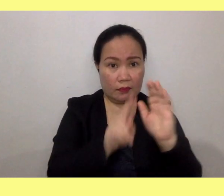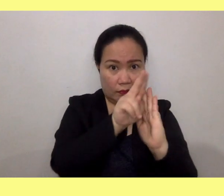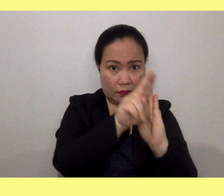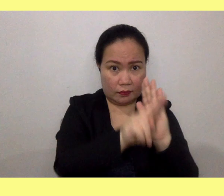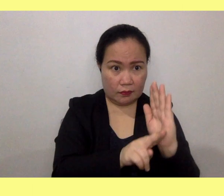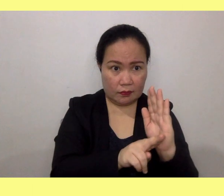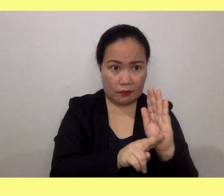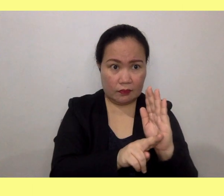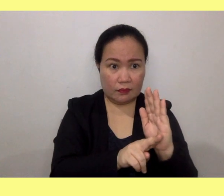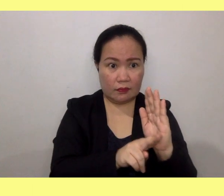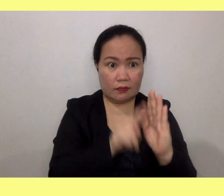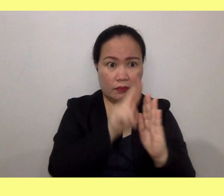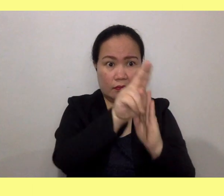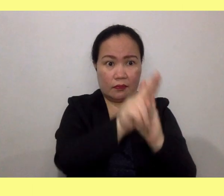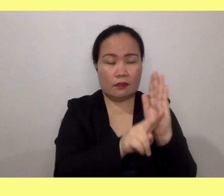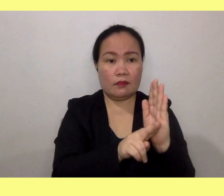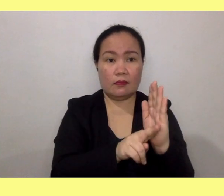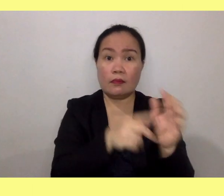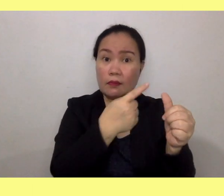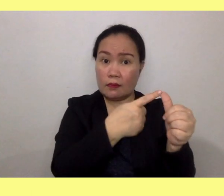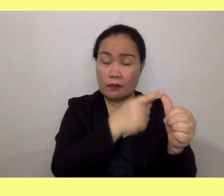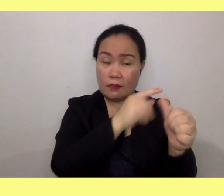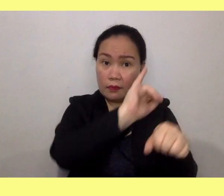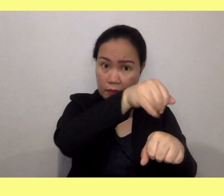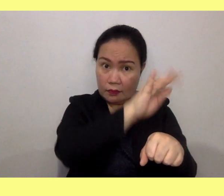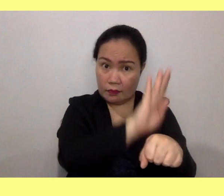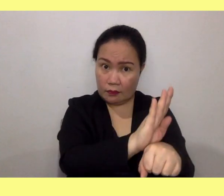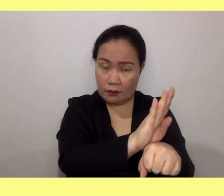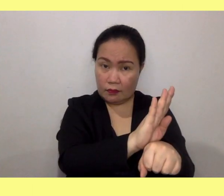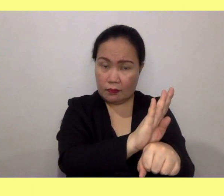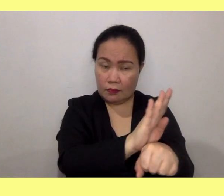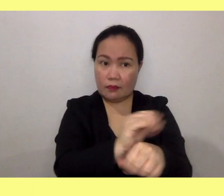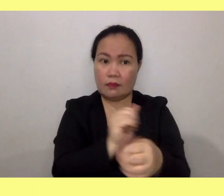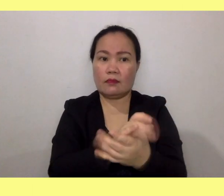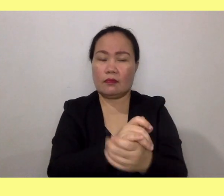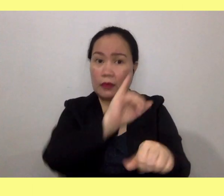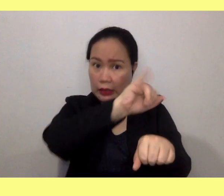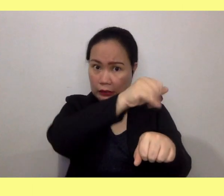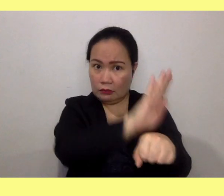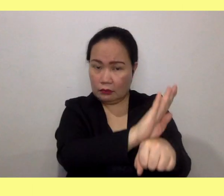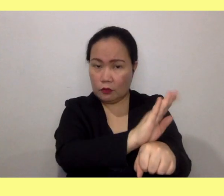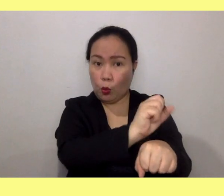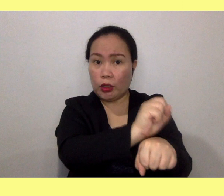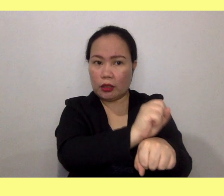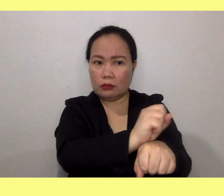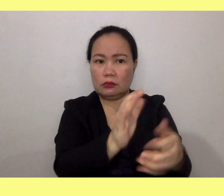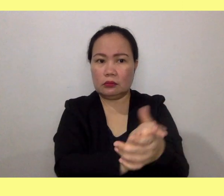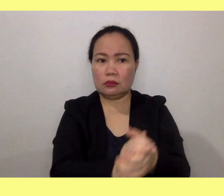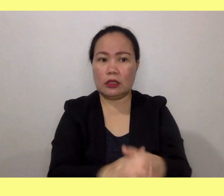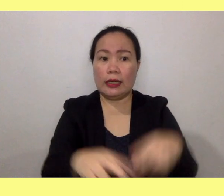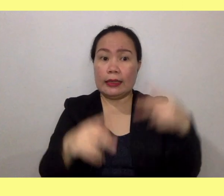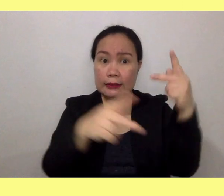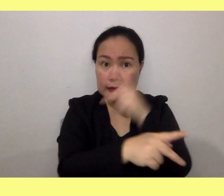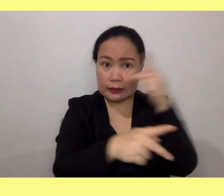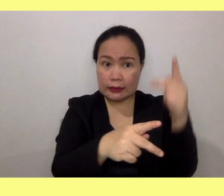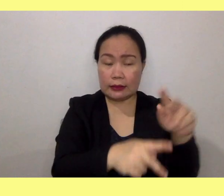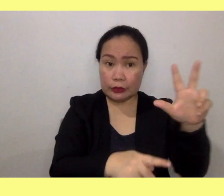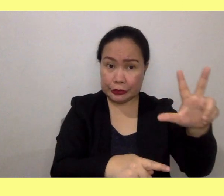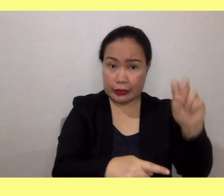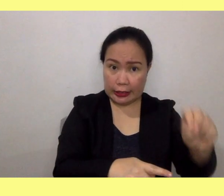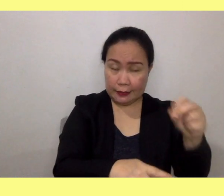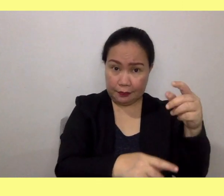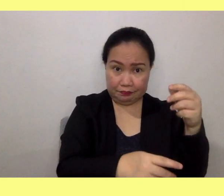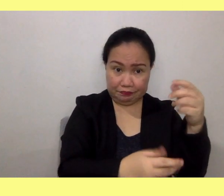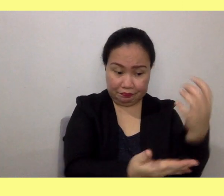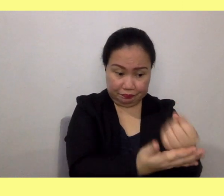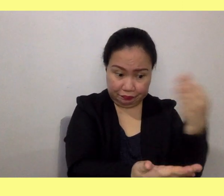represent natin siya. Ito yung hourly rate niya dun sa first job niya. So, 30. Ita-times natin siya kung ilang oras